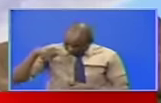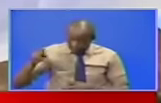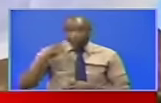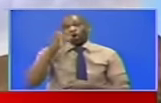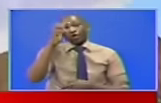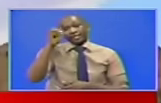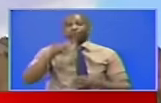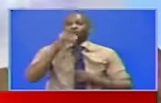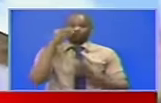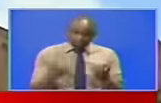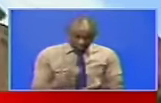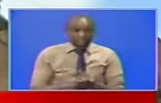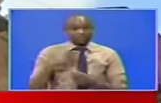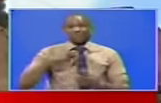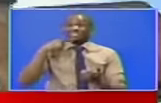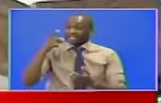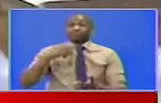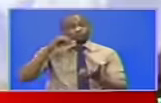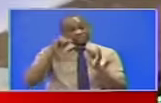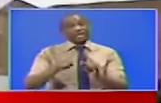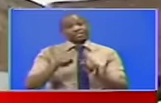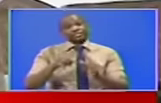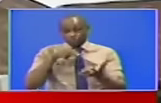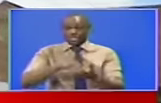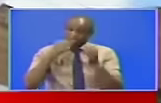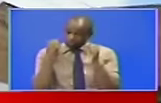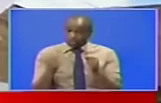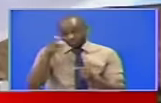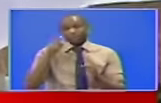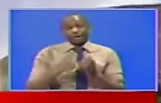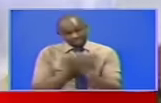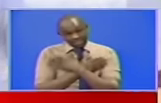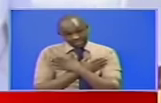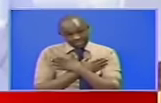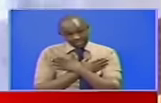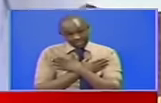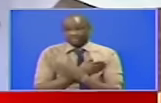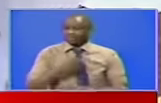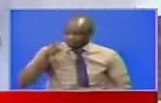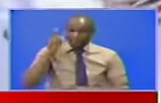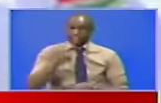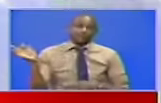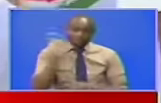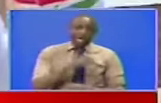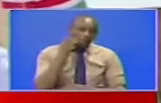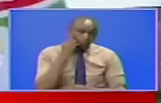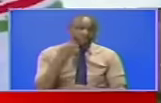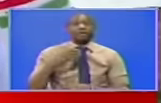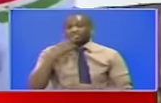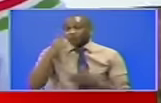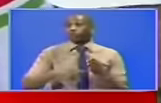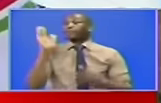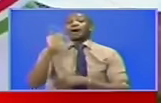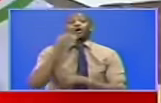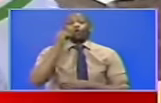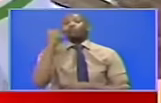na ODM, mwambie Kai Gangari. Bado ni rafiki yangu. Mpuru wa Mpuri arudi nyumbani. Wangapi wanasema Mpuru